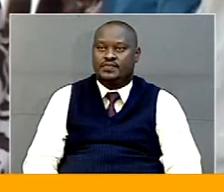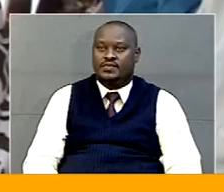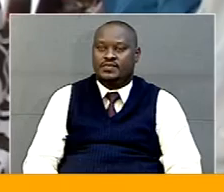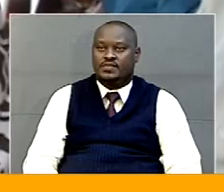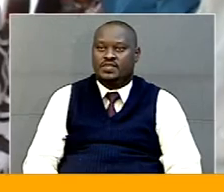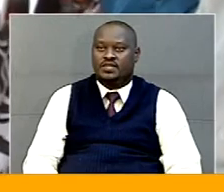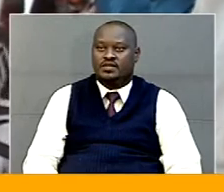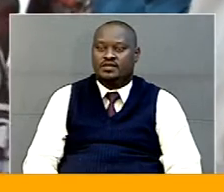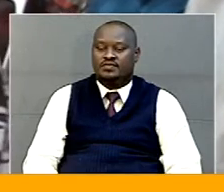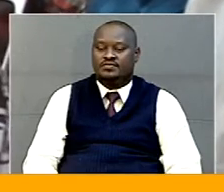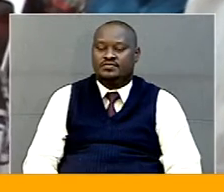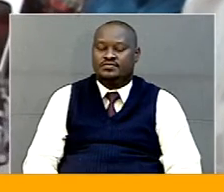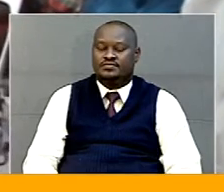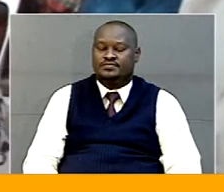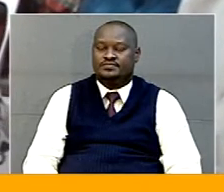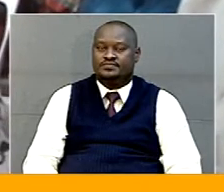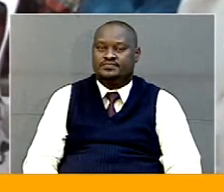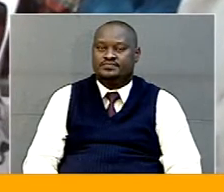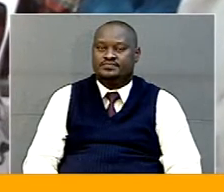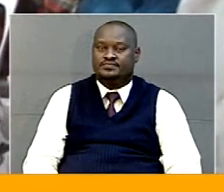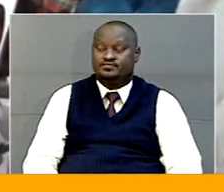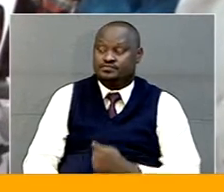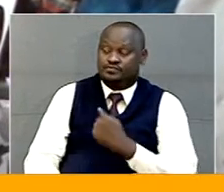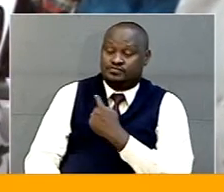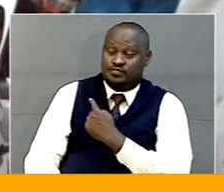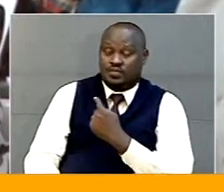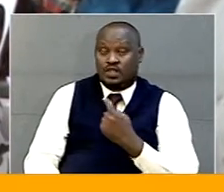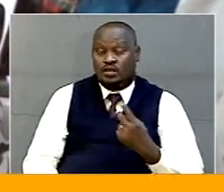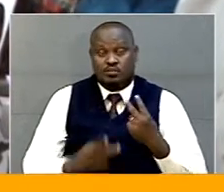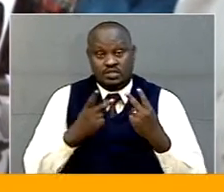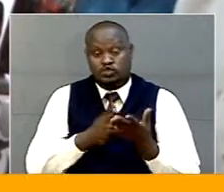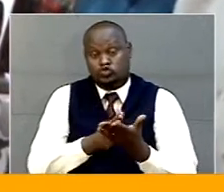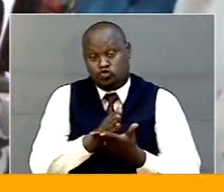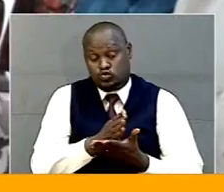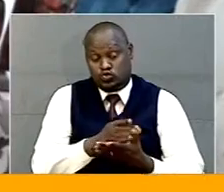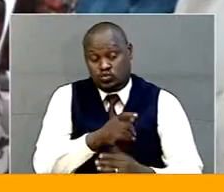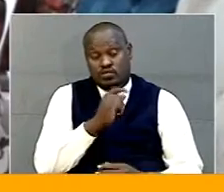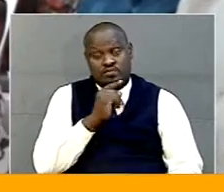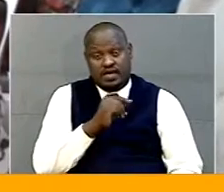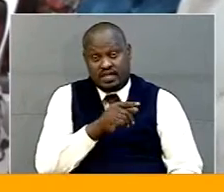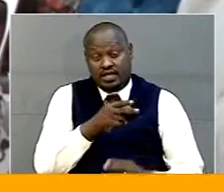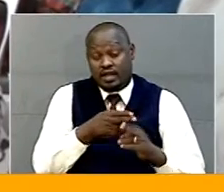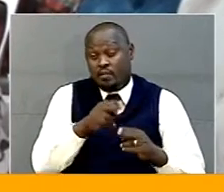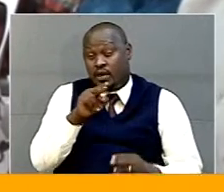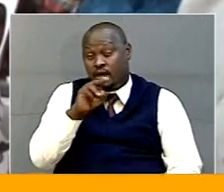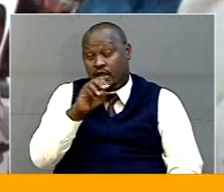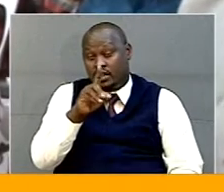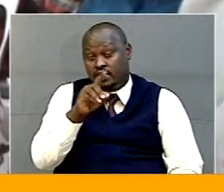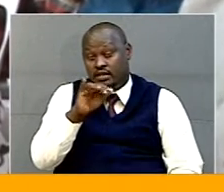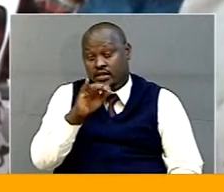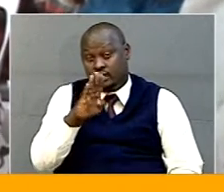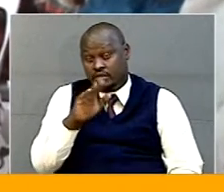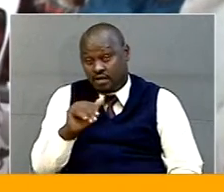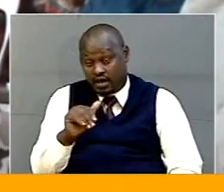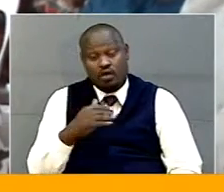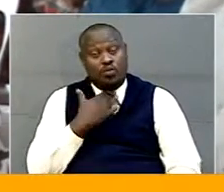kyasigalayo. Okay, ekituufu nti mwami Diba omubanja ettaka lyo.